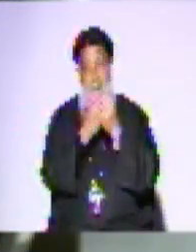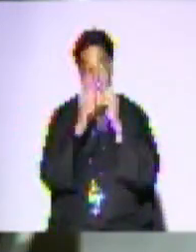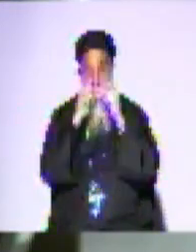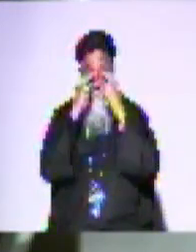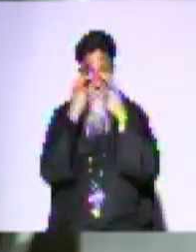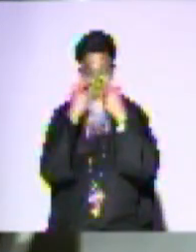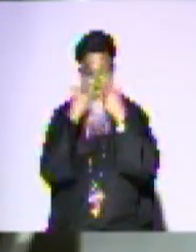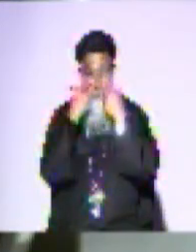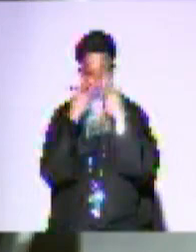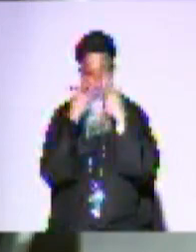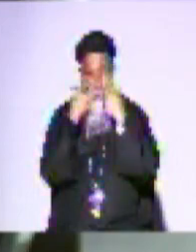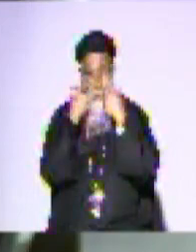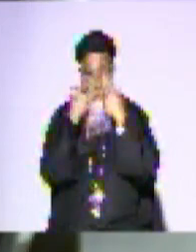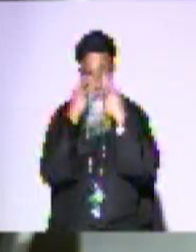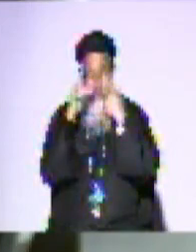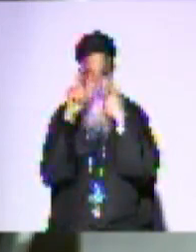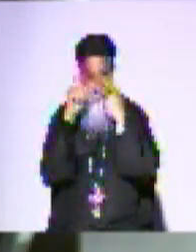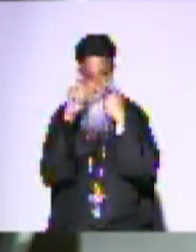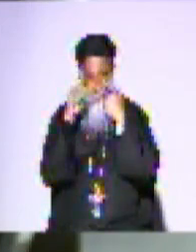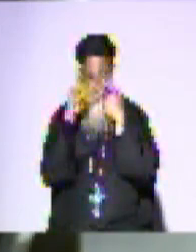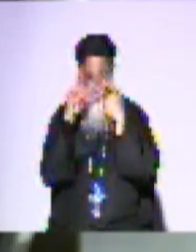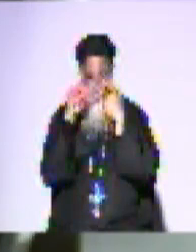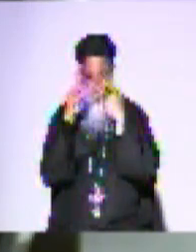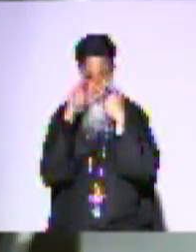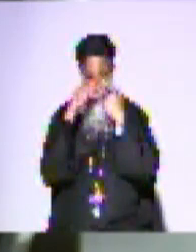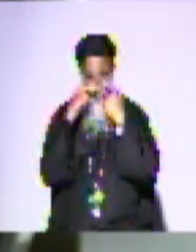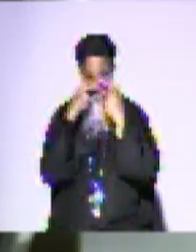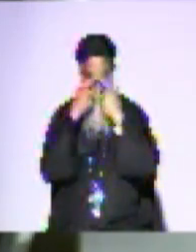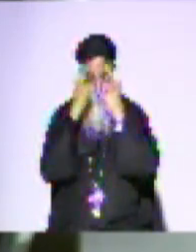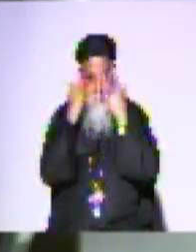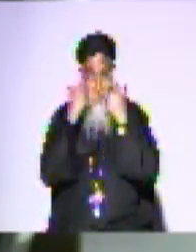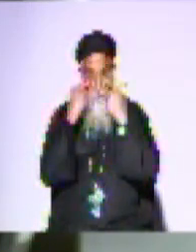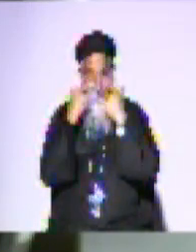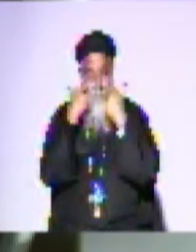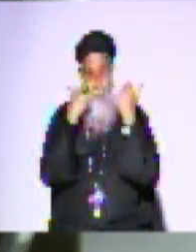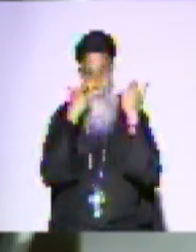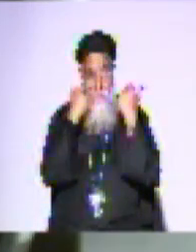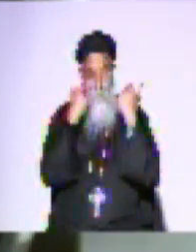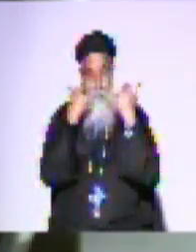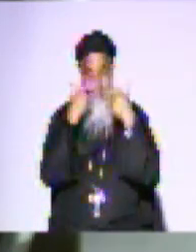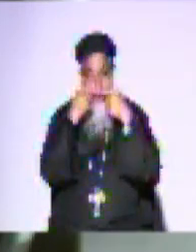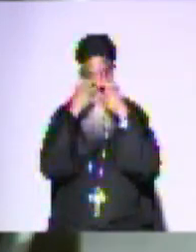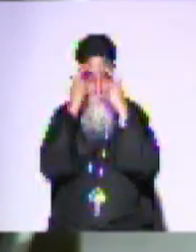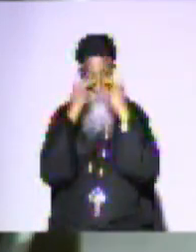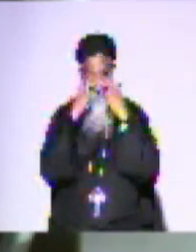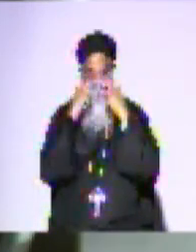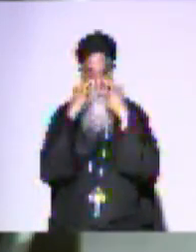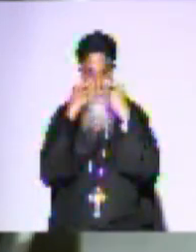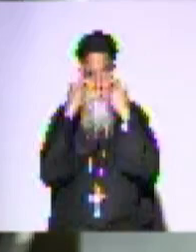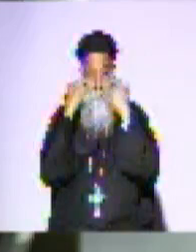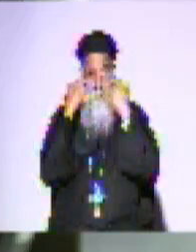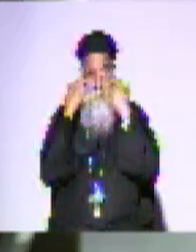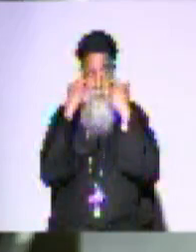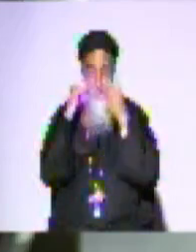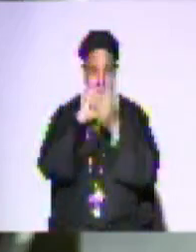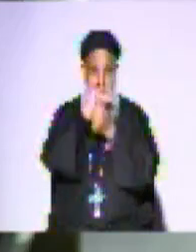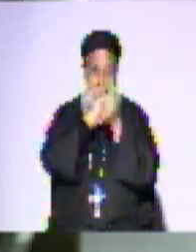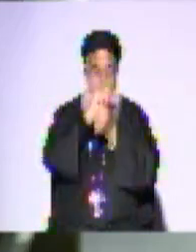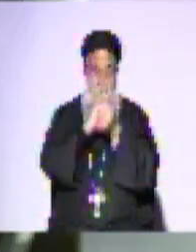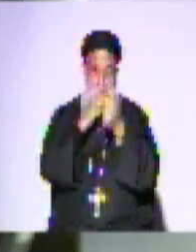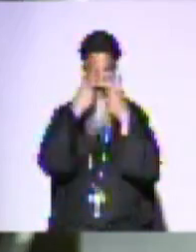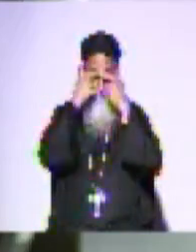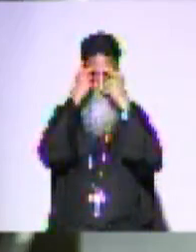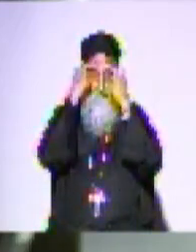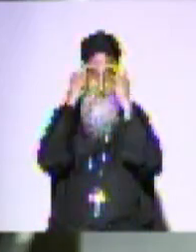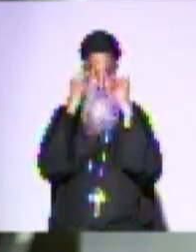فتح بالمية بعد الطين اتخلق له عينين واغتسل